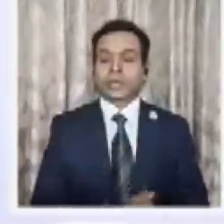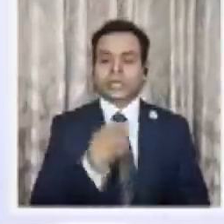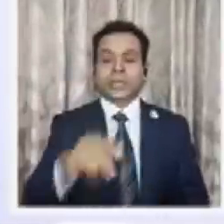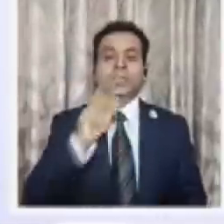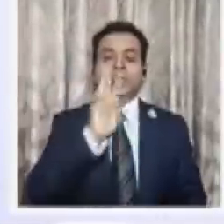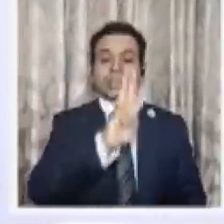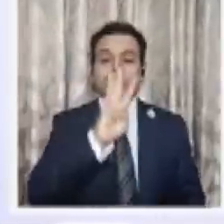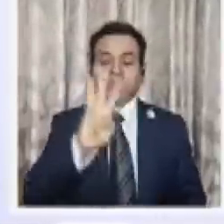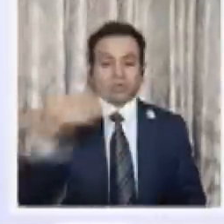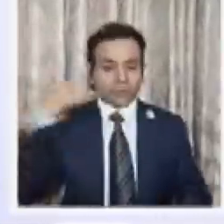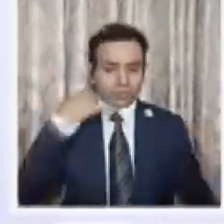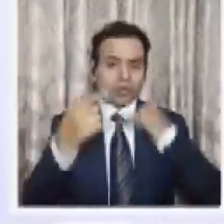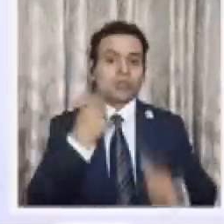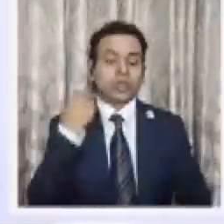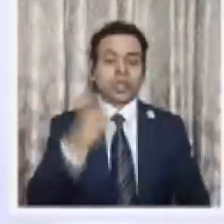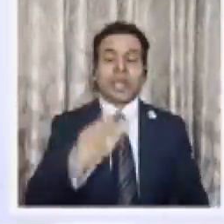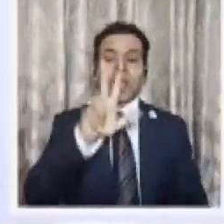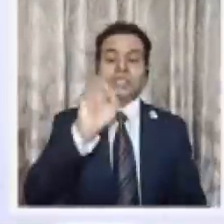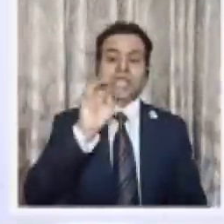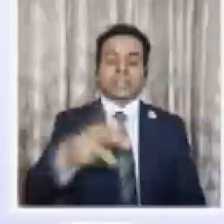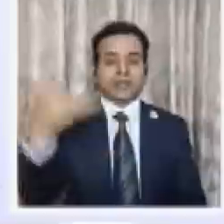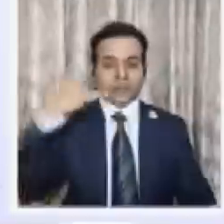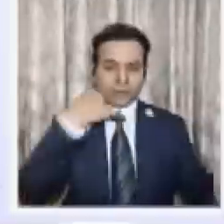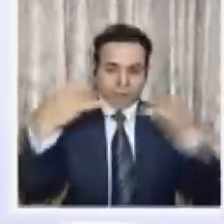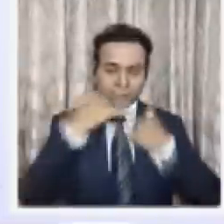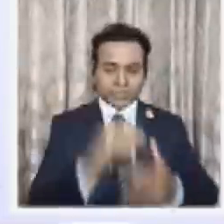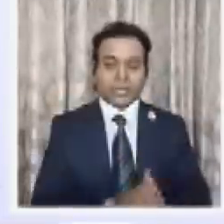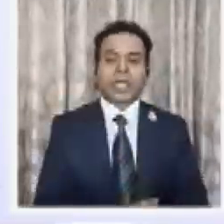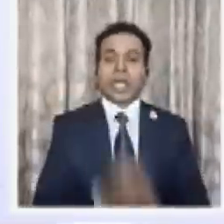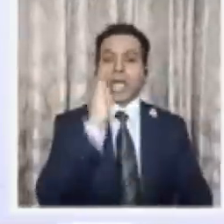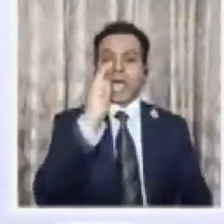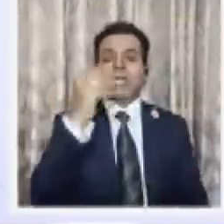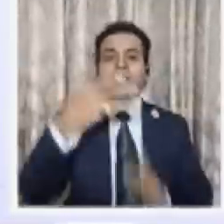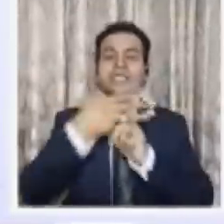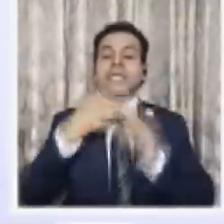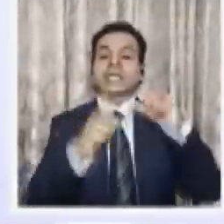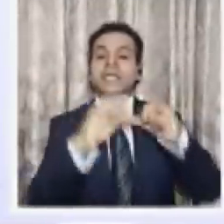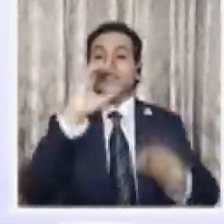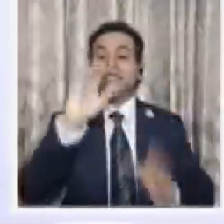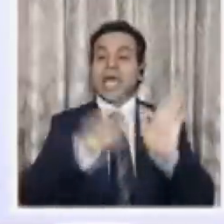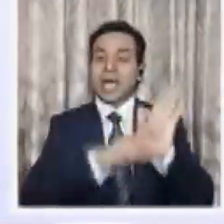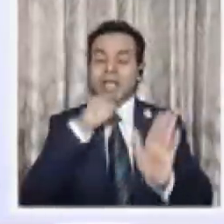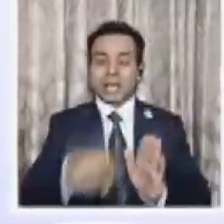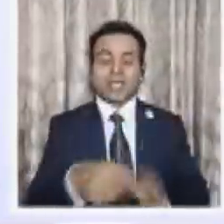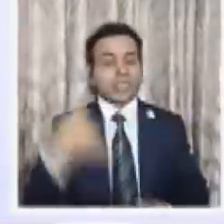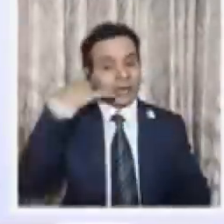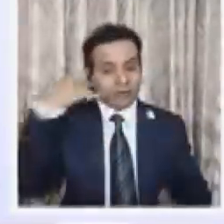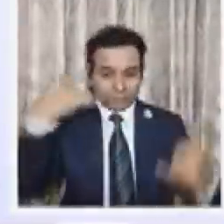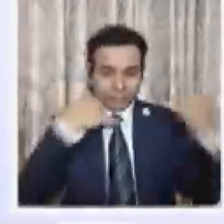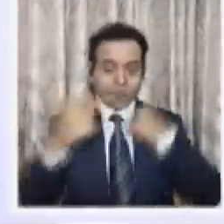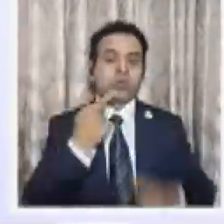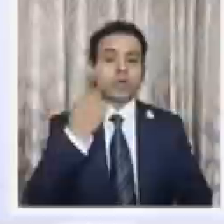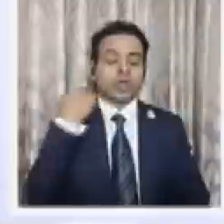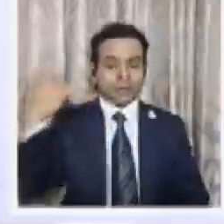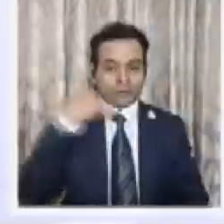7,36,979,279টি। 333 এই ফোনে গ্রহণ করা হয়েছে গত 24 ঘন্টায় 80,166টি